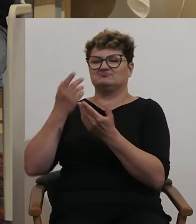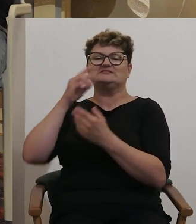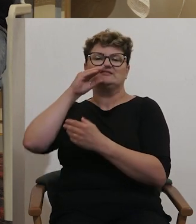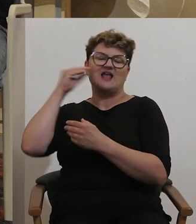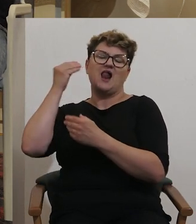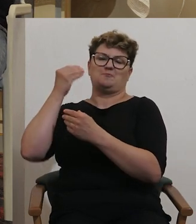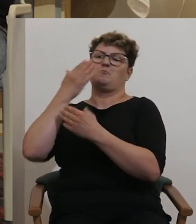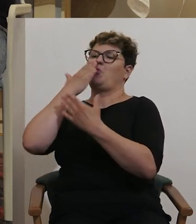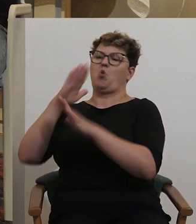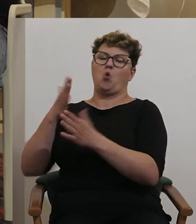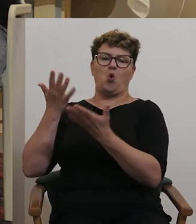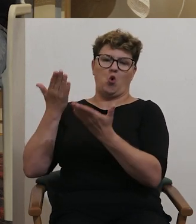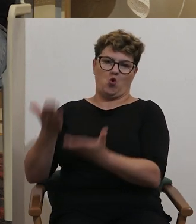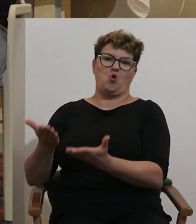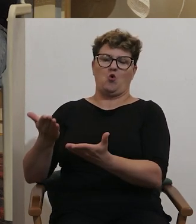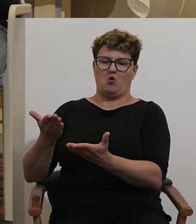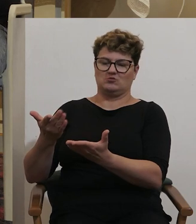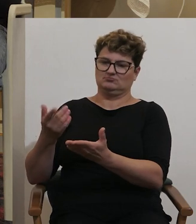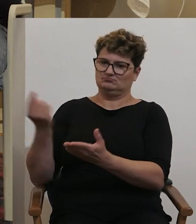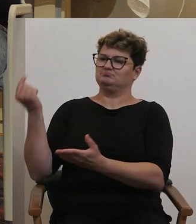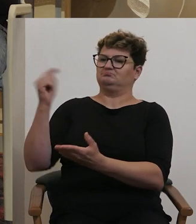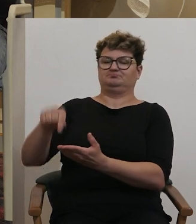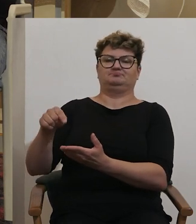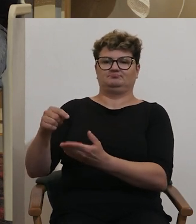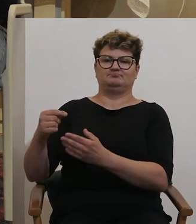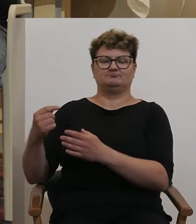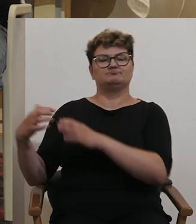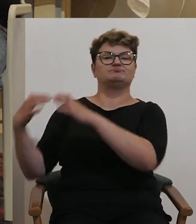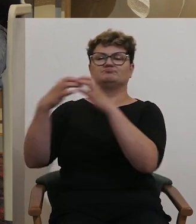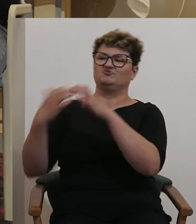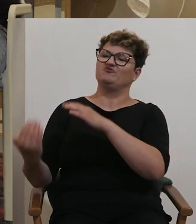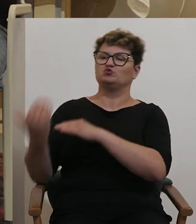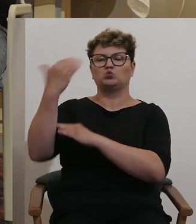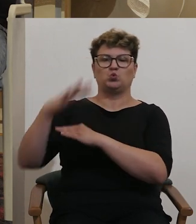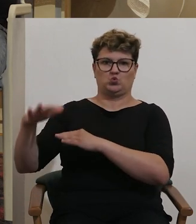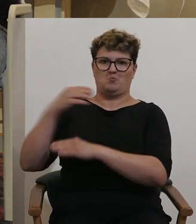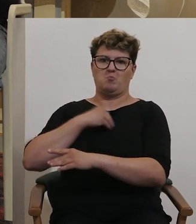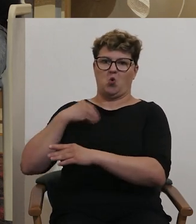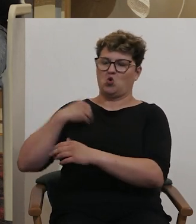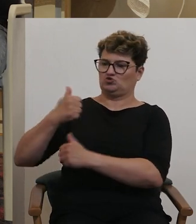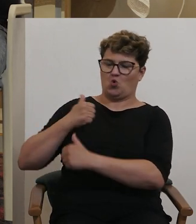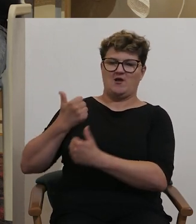Stalin mógł pokazać, że pojawili się na froncie wschodnim jacyś polscy żołnierze, którzy